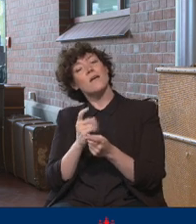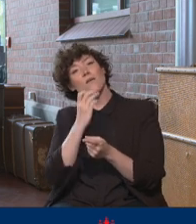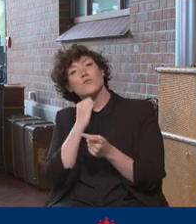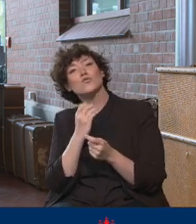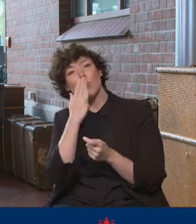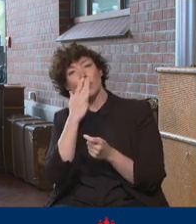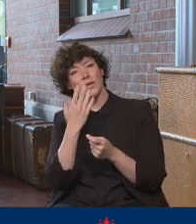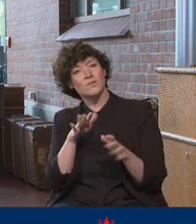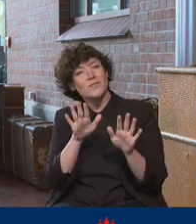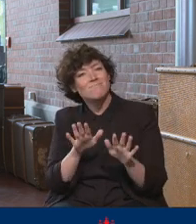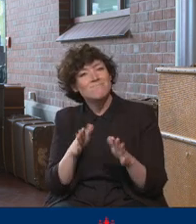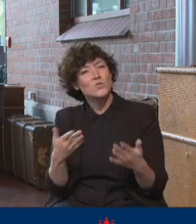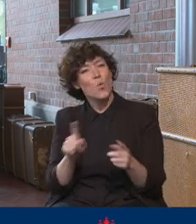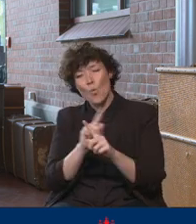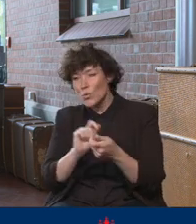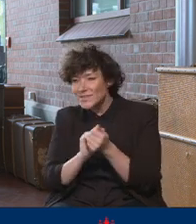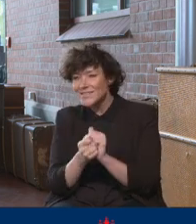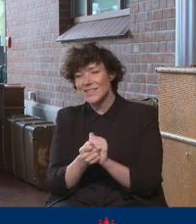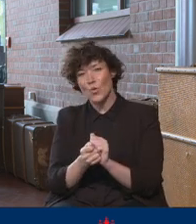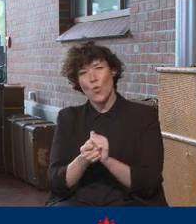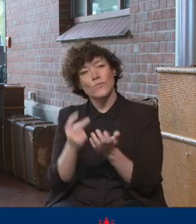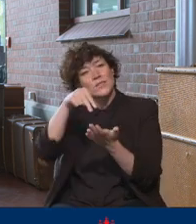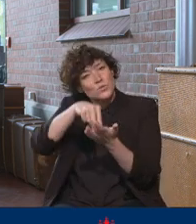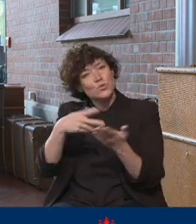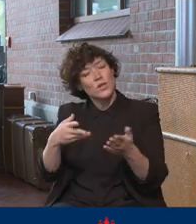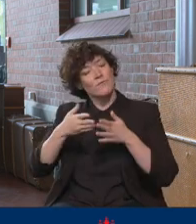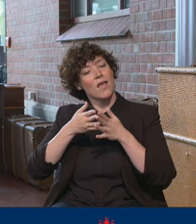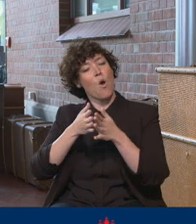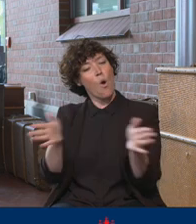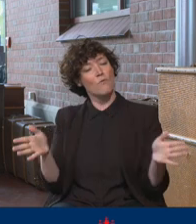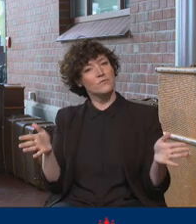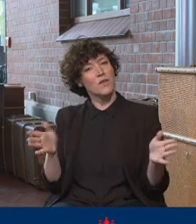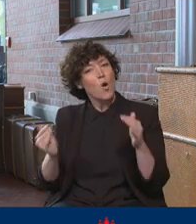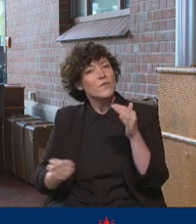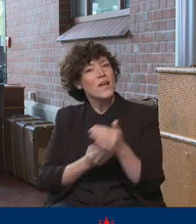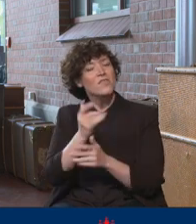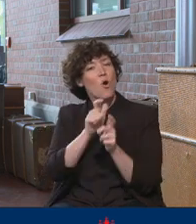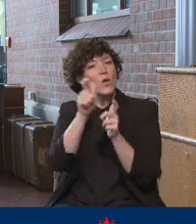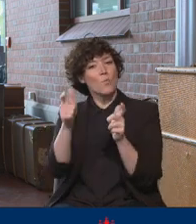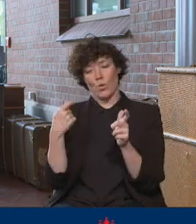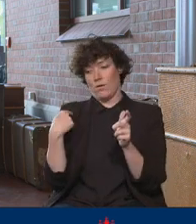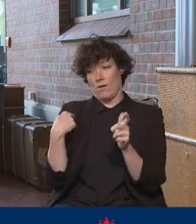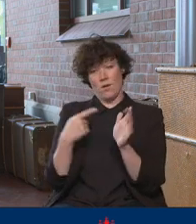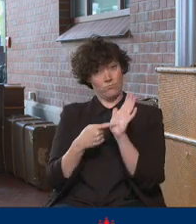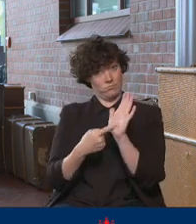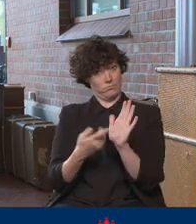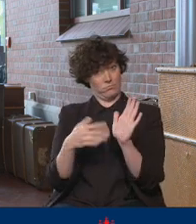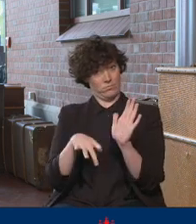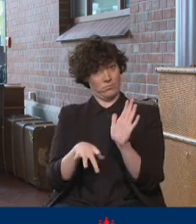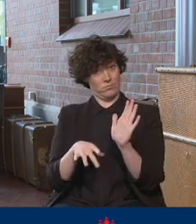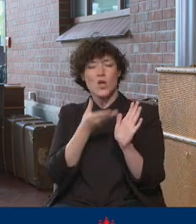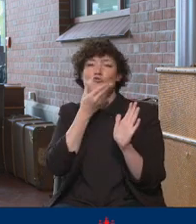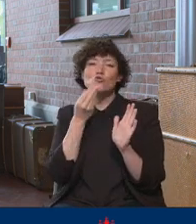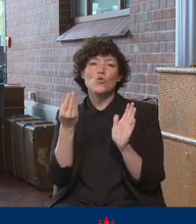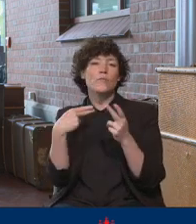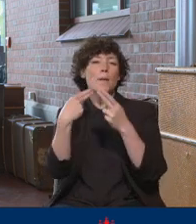so soll es eigentlich auch seinem der bill hafen bleibt offen selbst die neue brücke die eben vorgestellt wurde fügt sich hier wunderbar